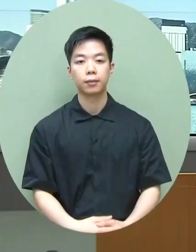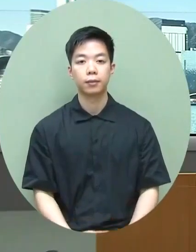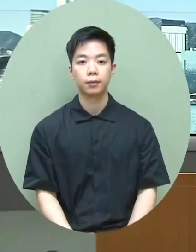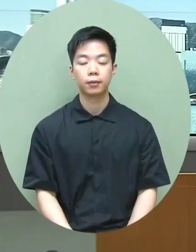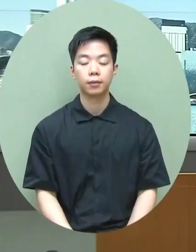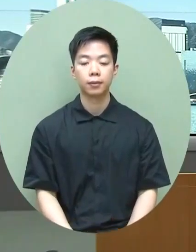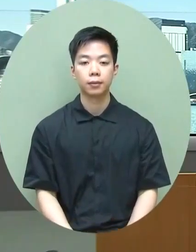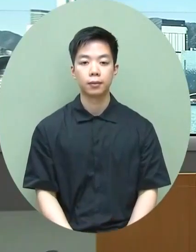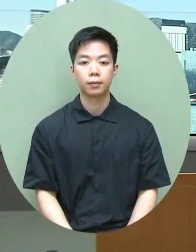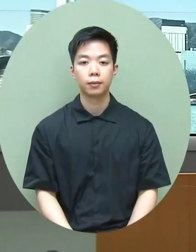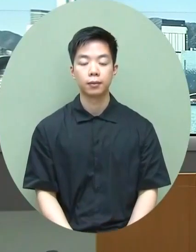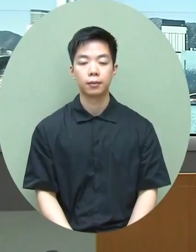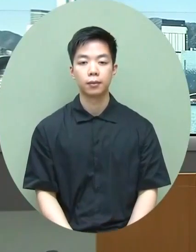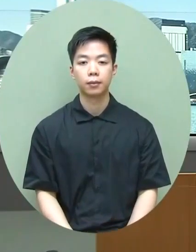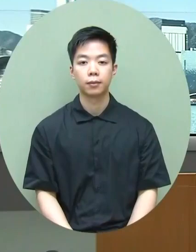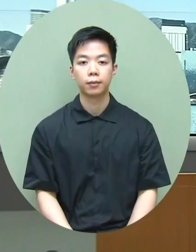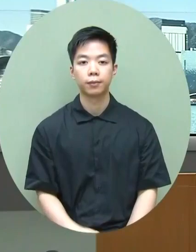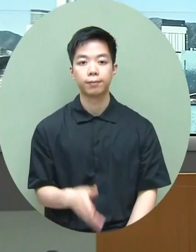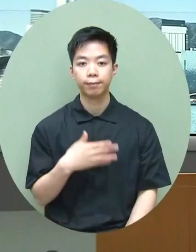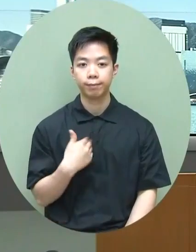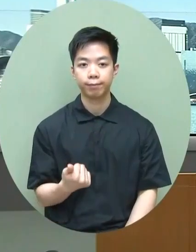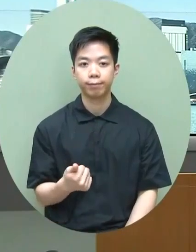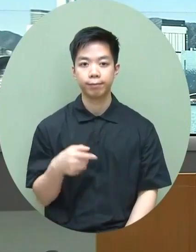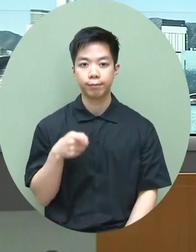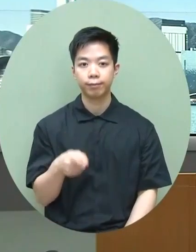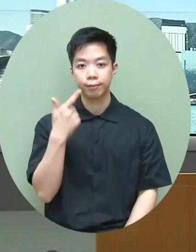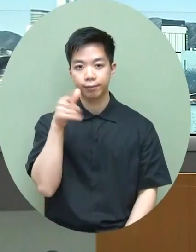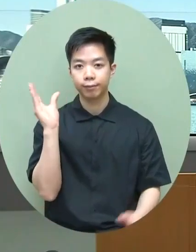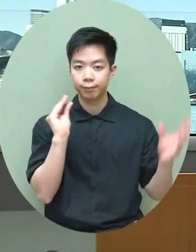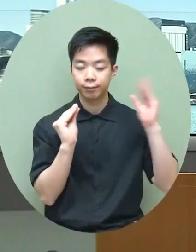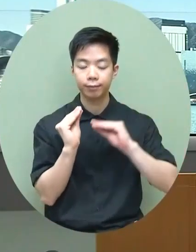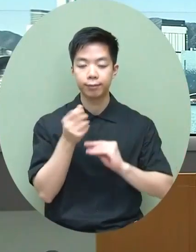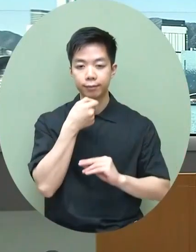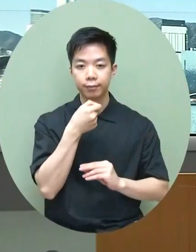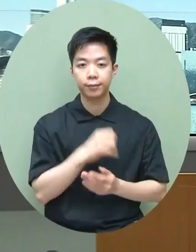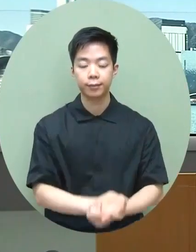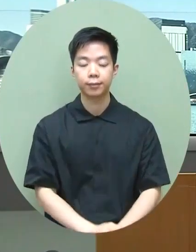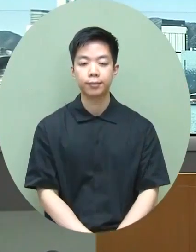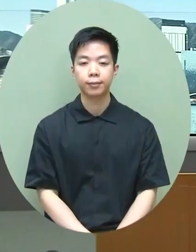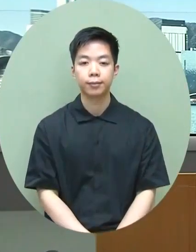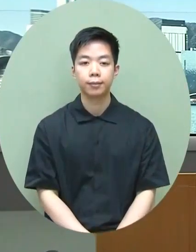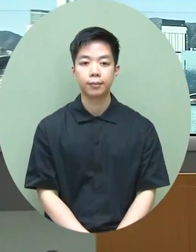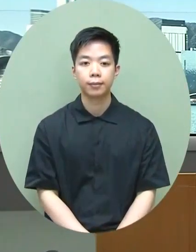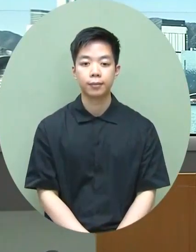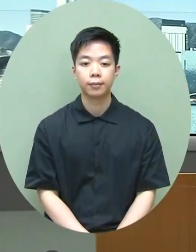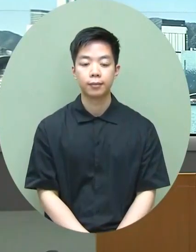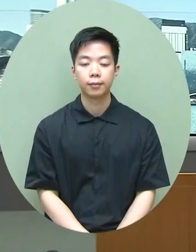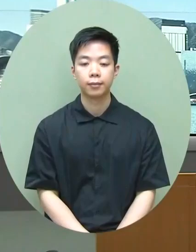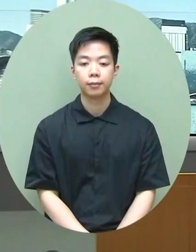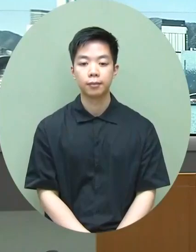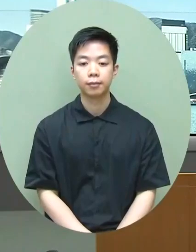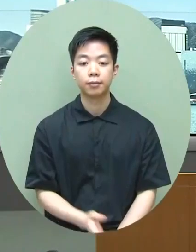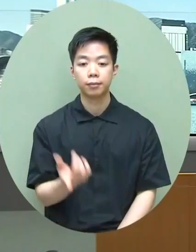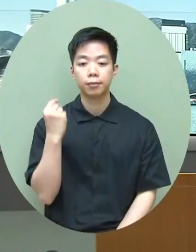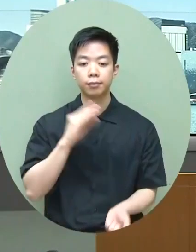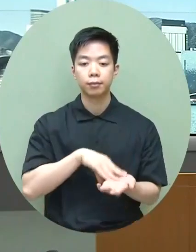你好，点新闻记者。首先想请问，就是本港已经连续11日确诊数字维持在三位数，那么